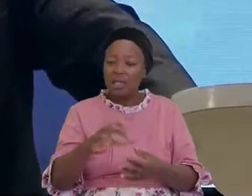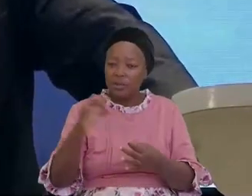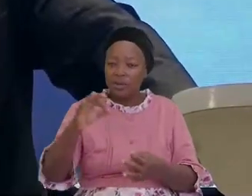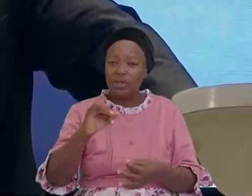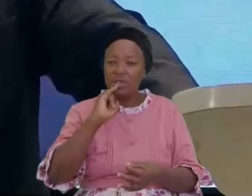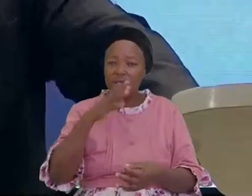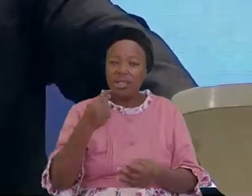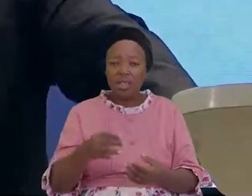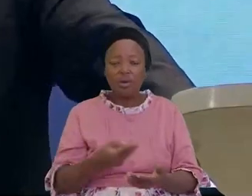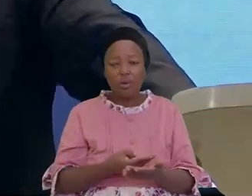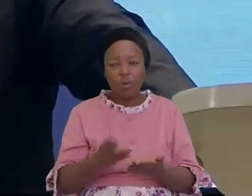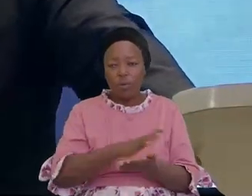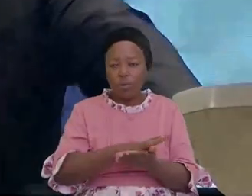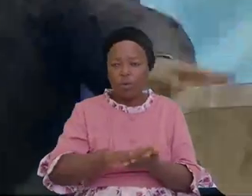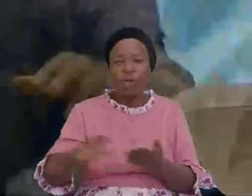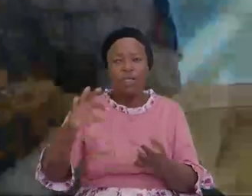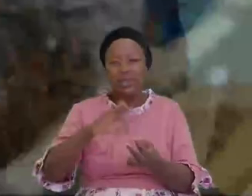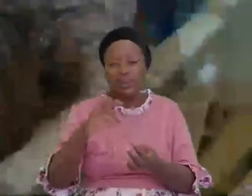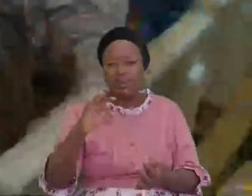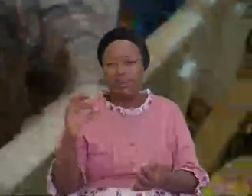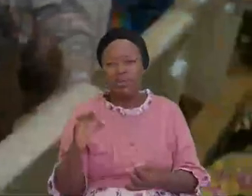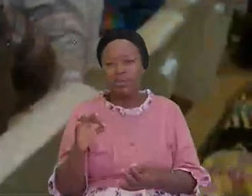l'Esprit est le Saint-Esprit.